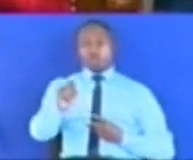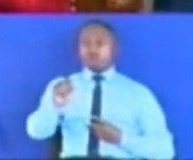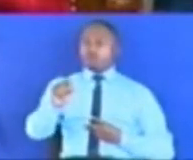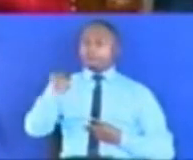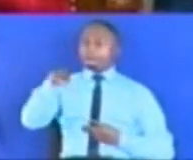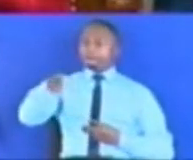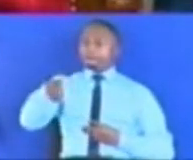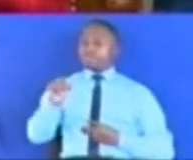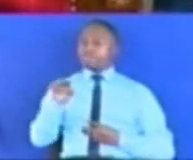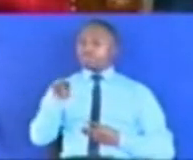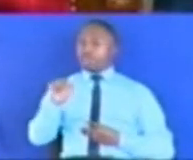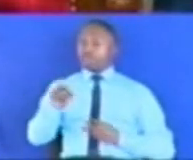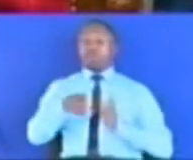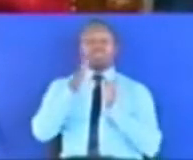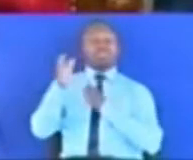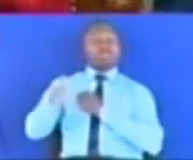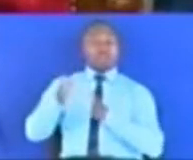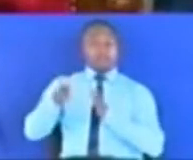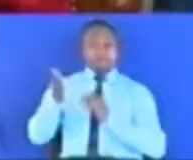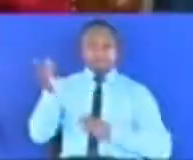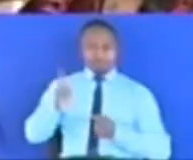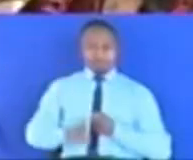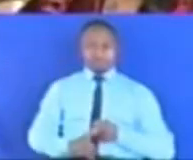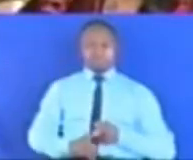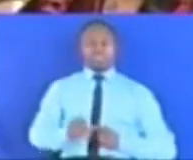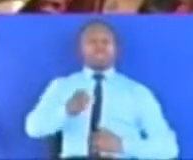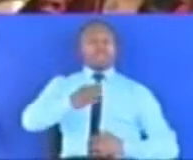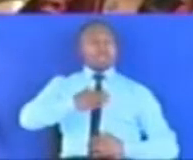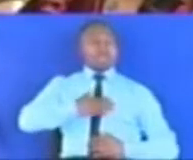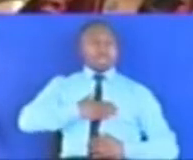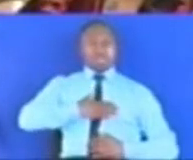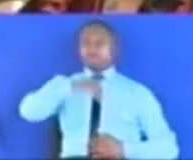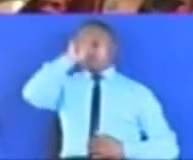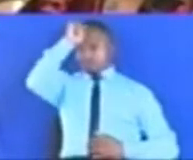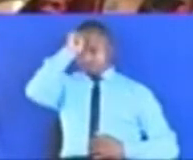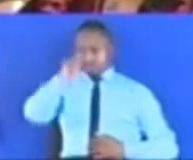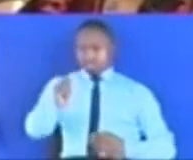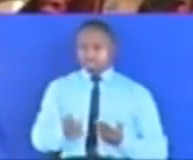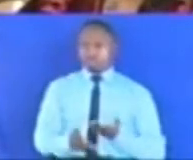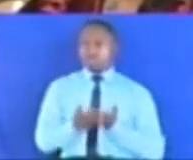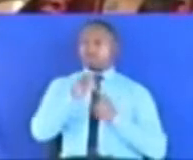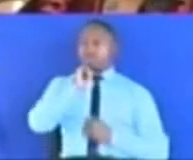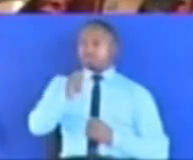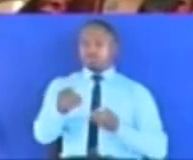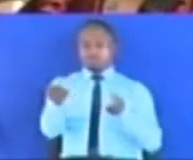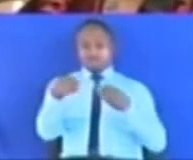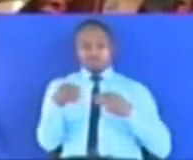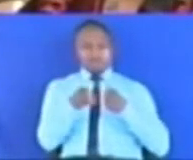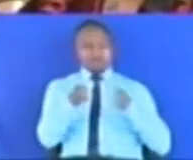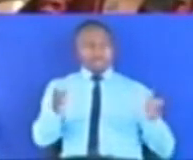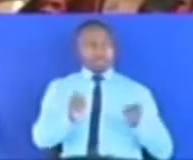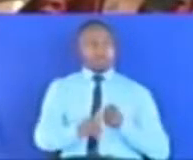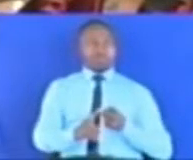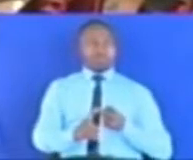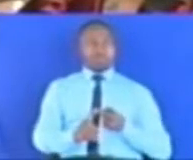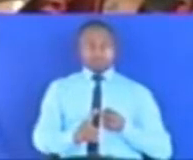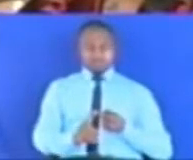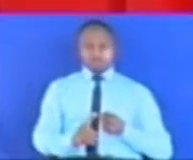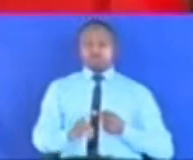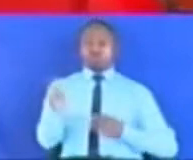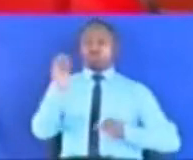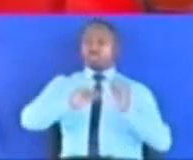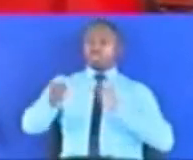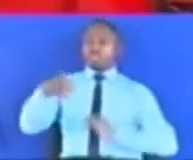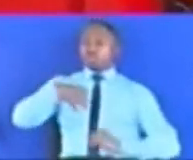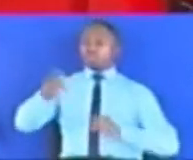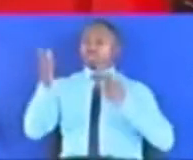Mpina ajiandae. Asante Mheshimiwa Naibu Speaker kunipatia nafasi na mimi kuchangia katika Wizara ya